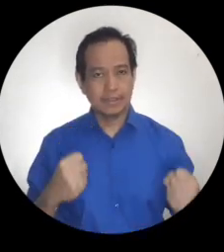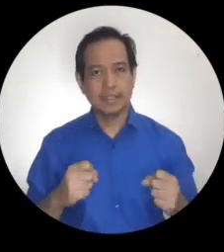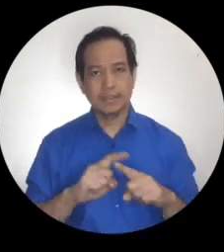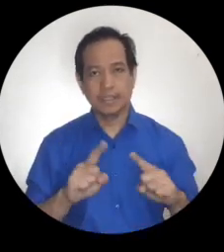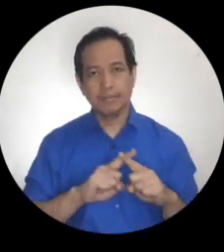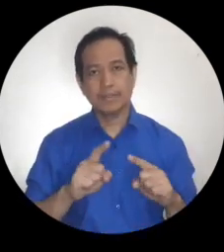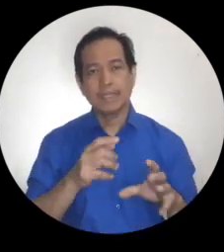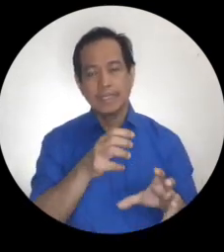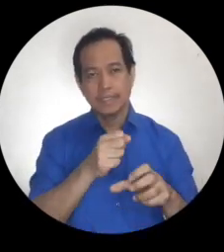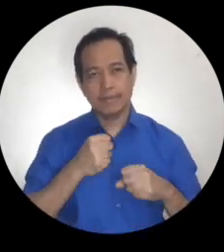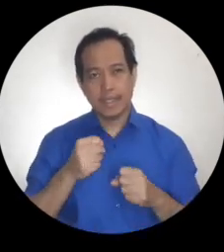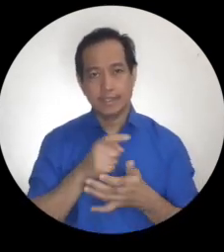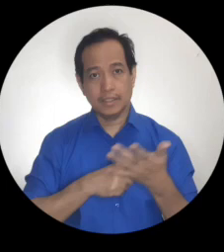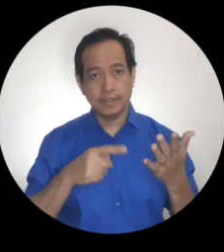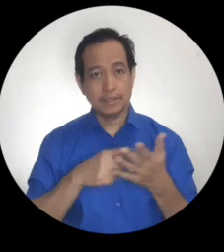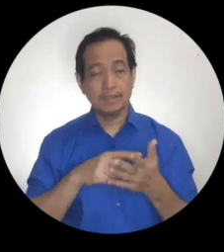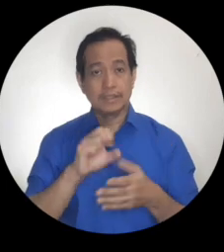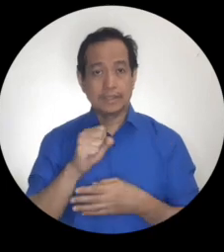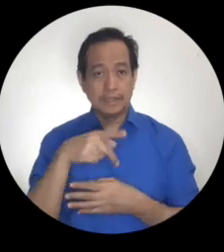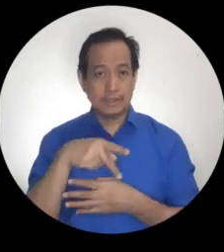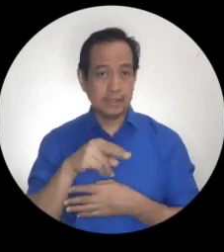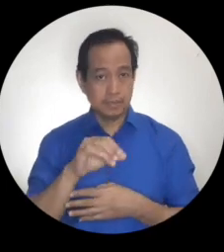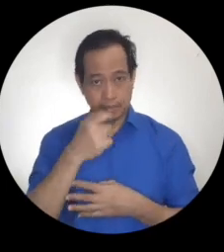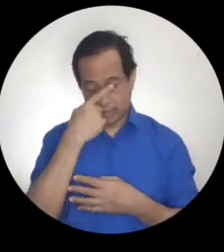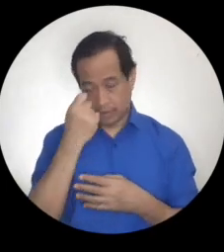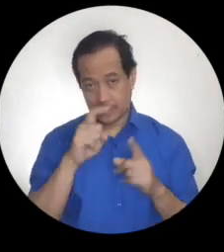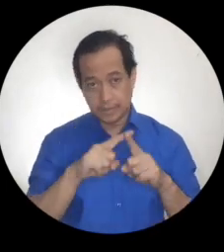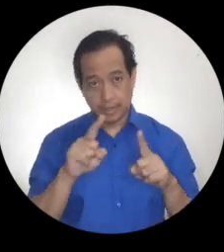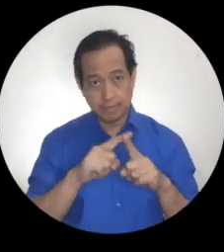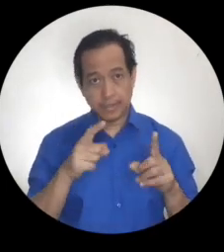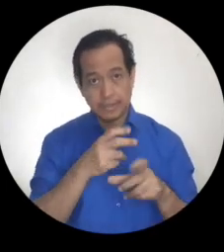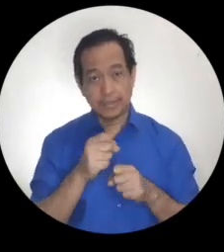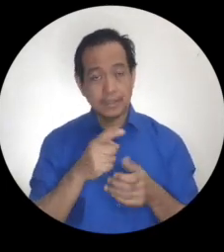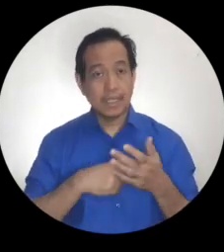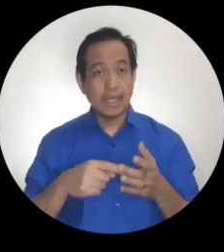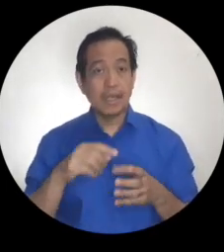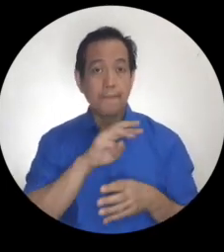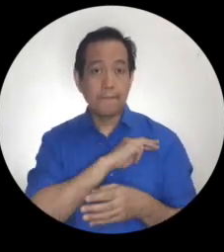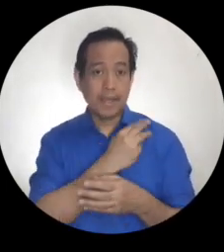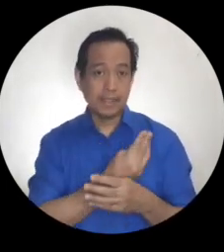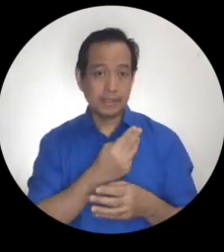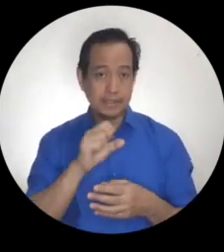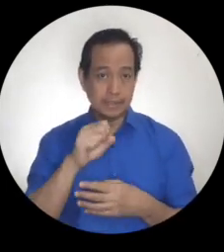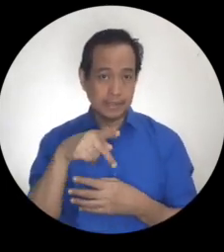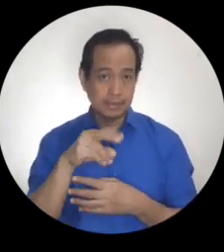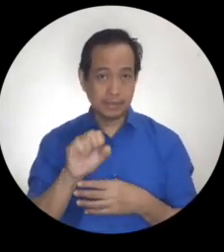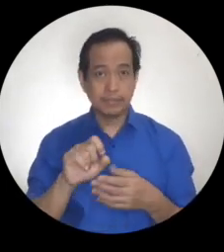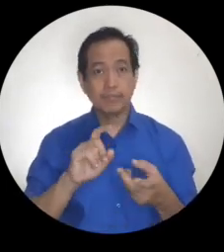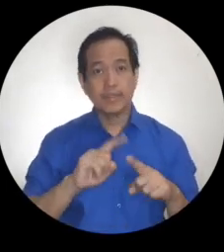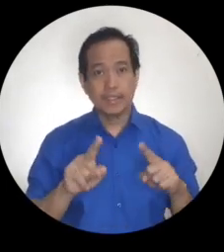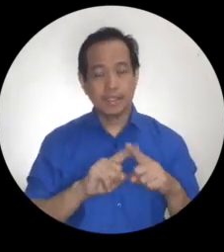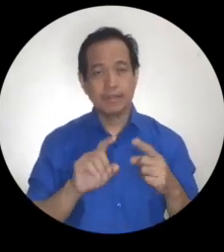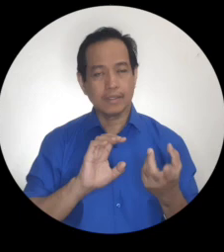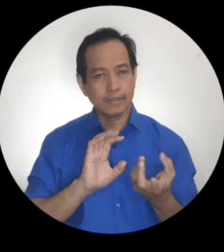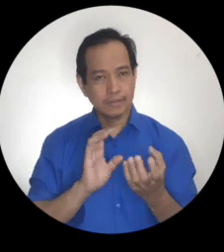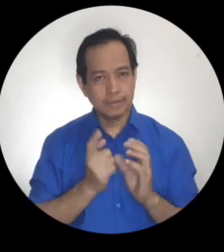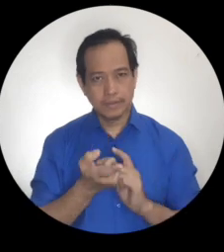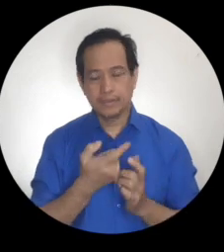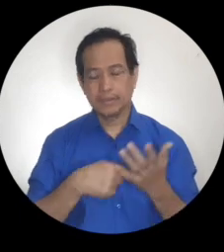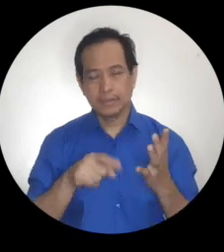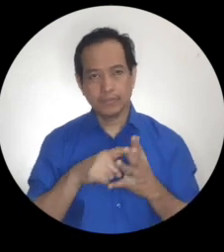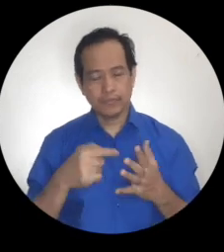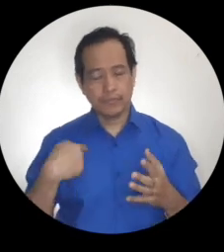lakas, iba-iba rin yung hatak dun sa spine. And dahil iba-iba yung hatak ng muscles sa spine, nag-iiba yung itsura